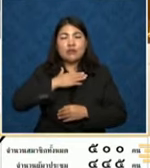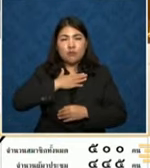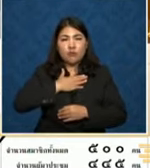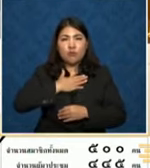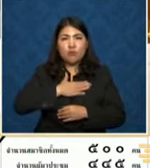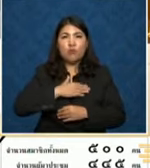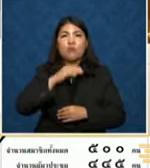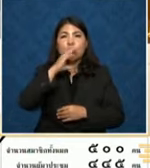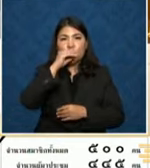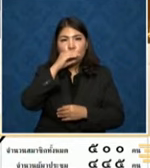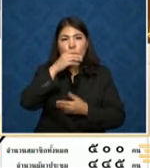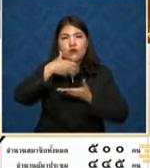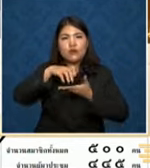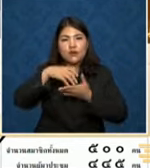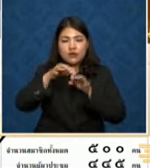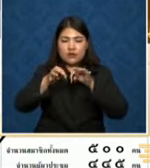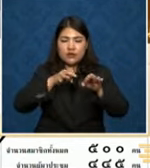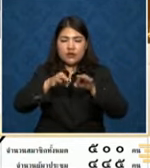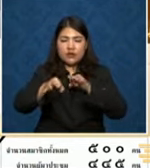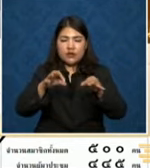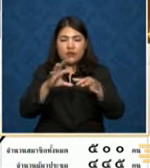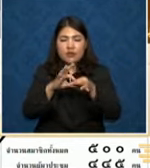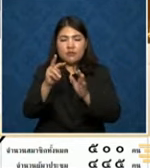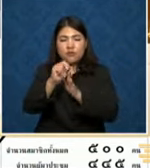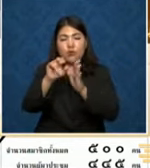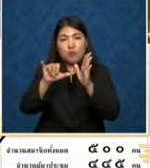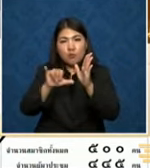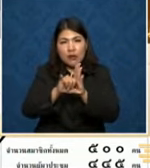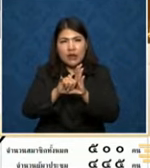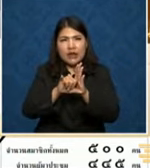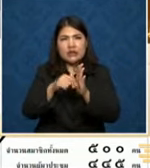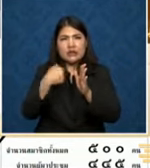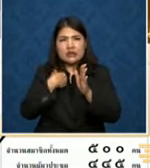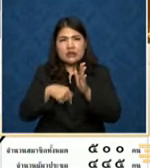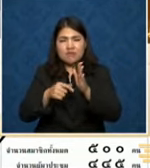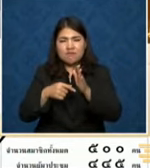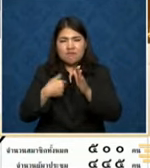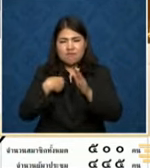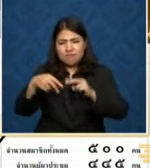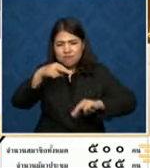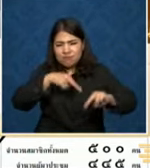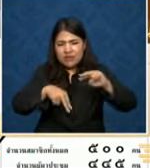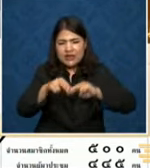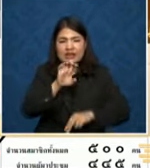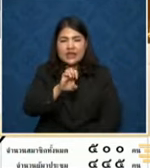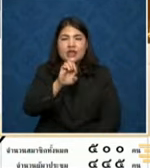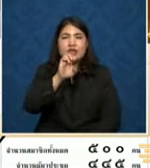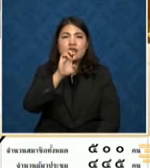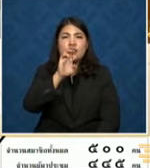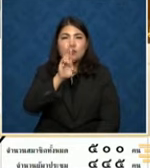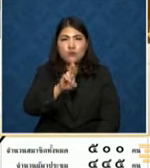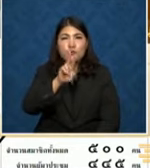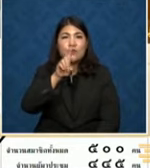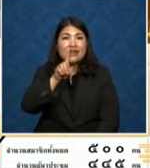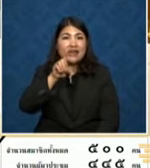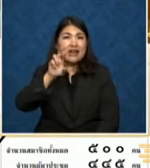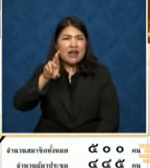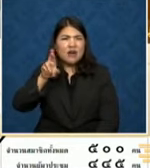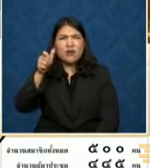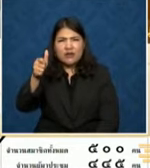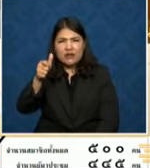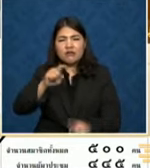นะครับนโยบายในเรื่องปราบก็ดีในเรื่องของการมาตรฐานของ EUDR ก็ดีนะครับและที่สำคั